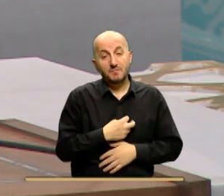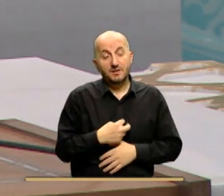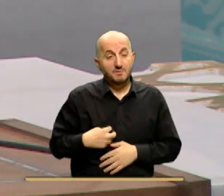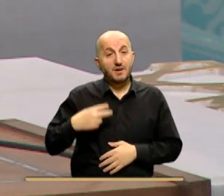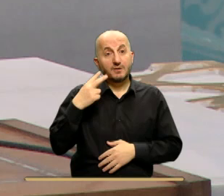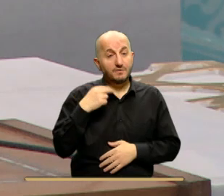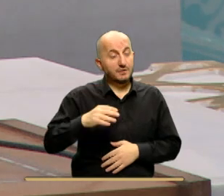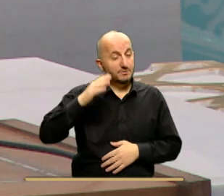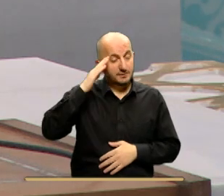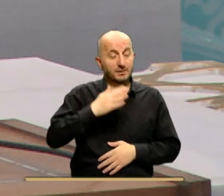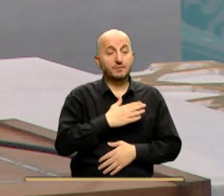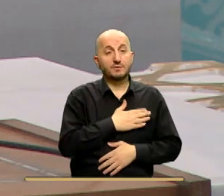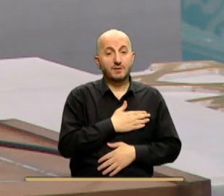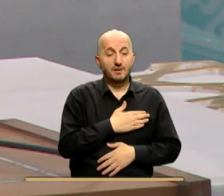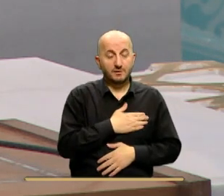Efendimiz Aleyhisselatü Vesselam'ın